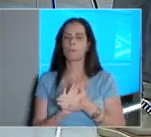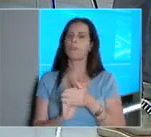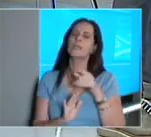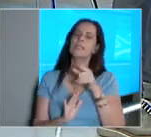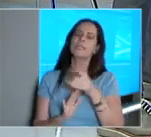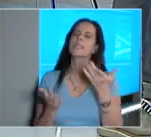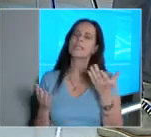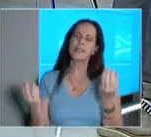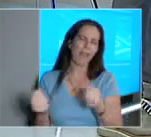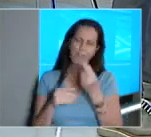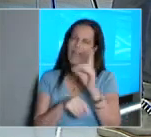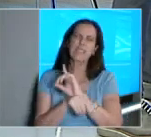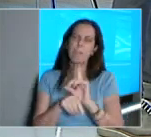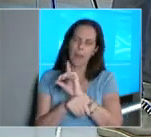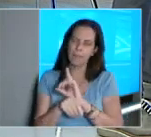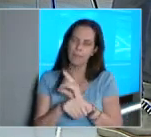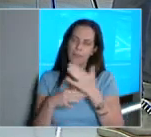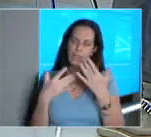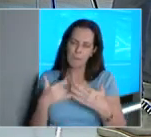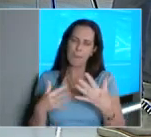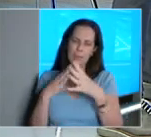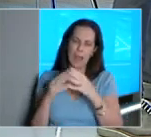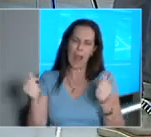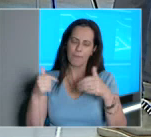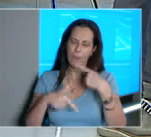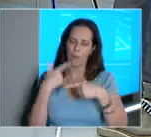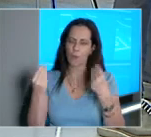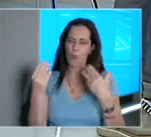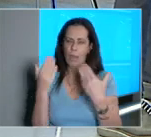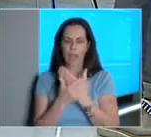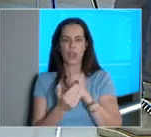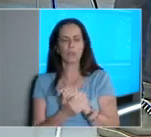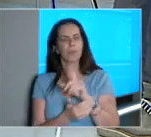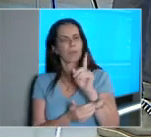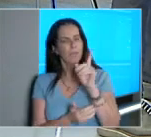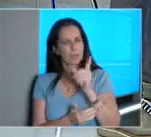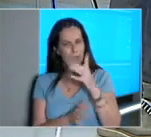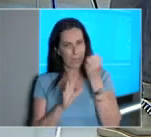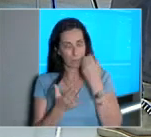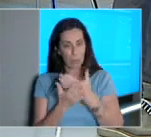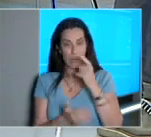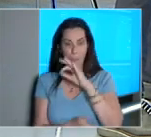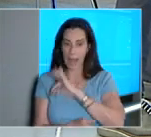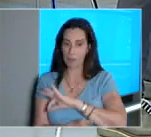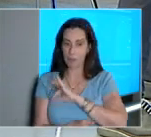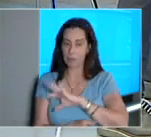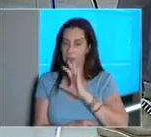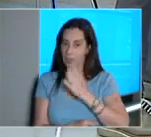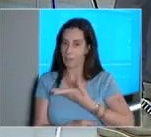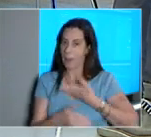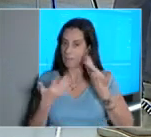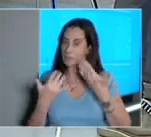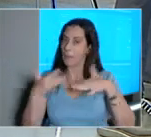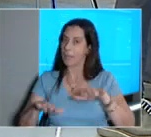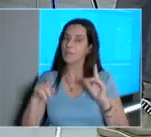זה כנראה הספין התורן שעוד כמה ימים יימצא אמירה חדשה. כן, אם כי צריך לקחת בחשבון, אם ליברמן באמת יקבל מספר